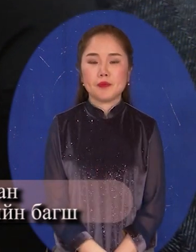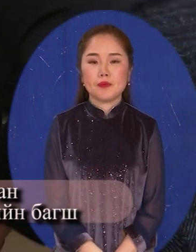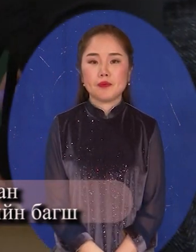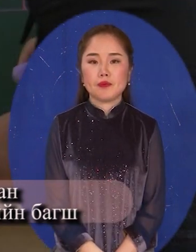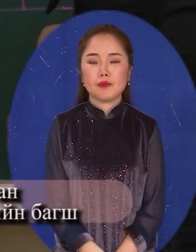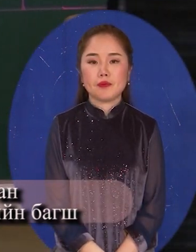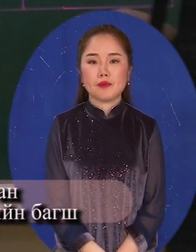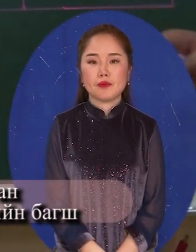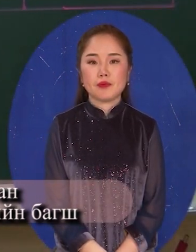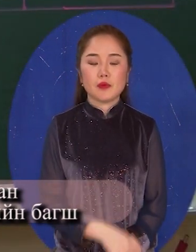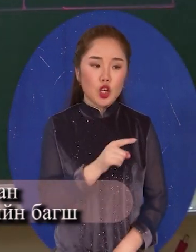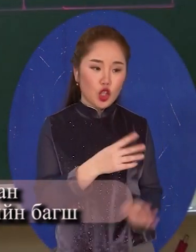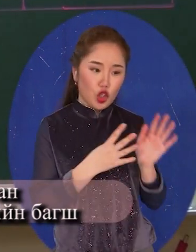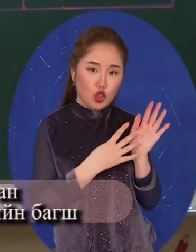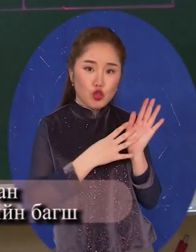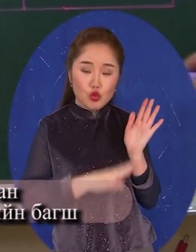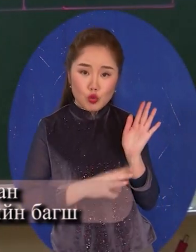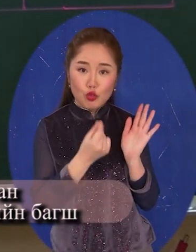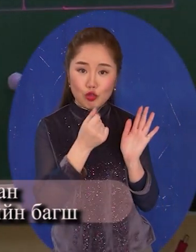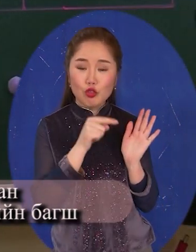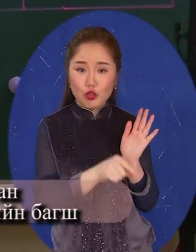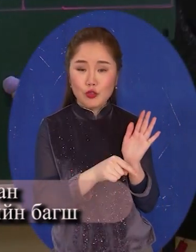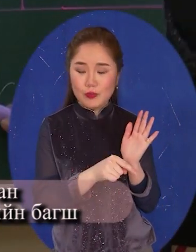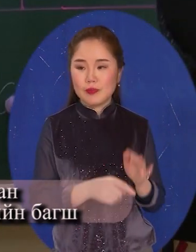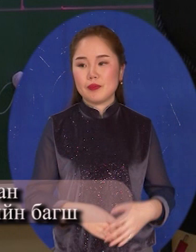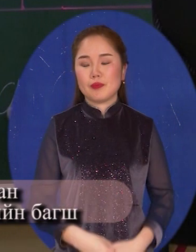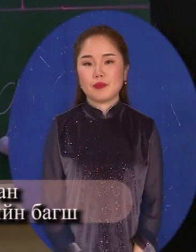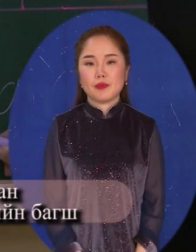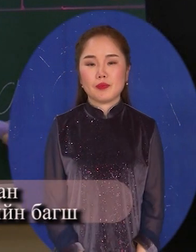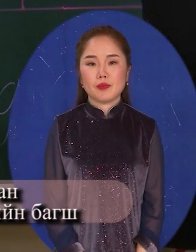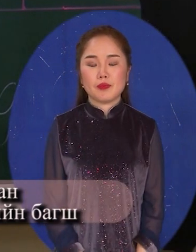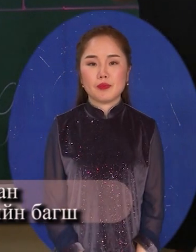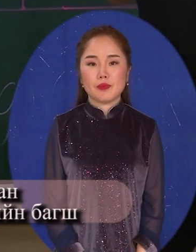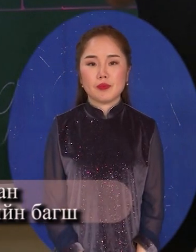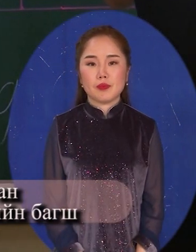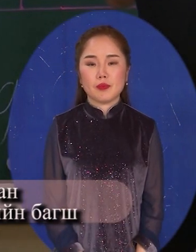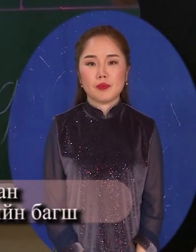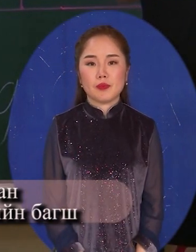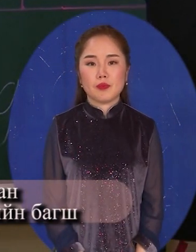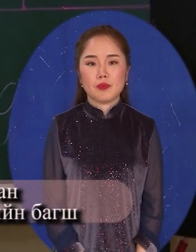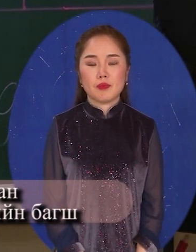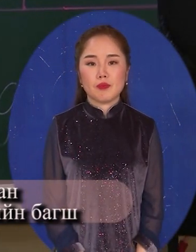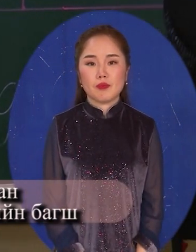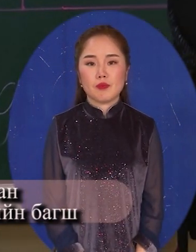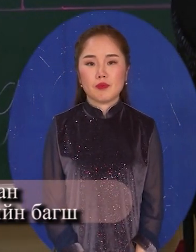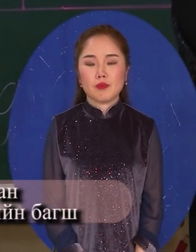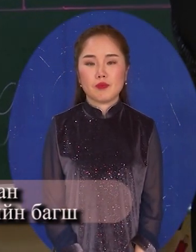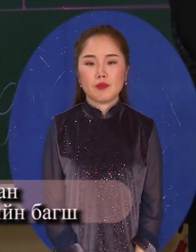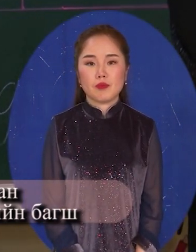9 тана жүздік болады екен. Бұл 9 дана жүздікті бәріміз стандарт түрінде жазатын